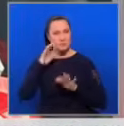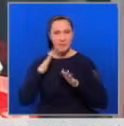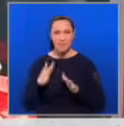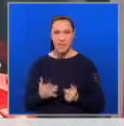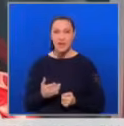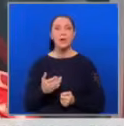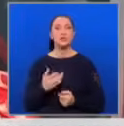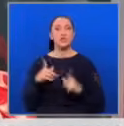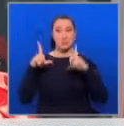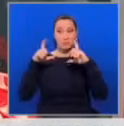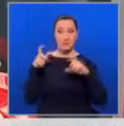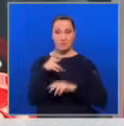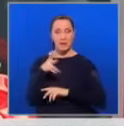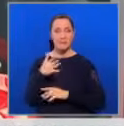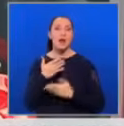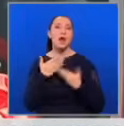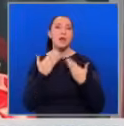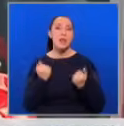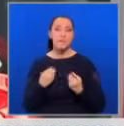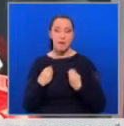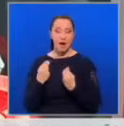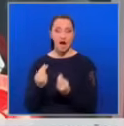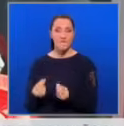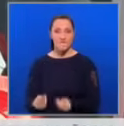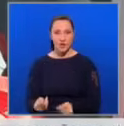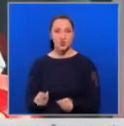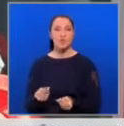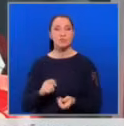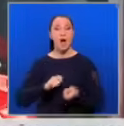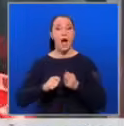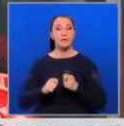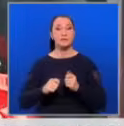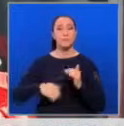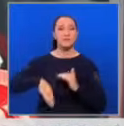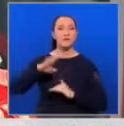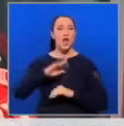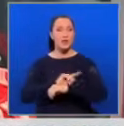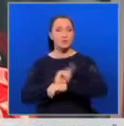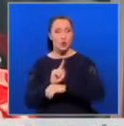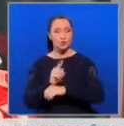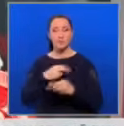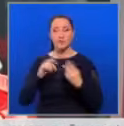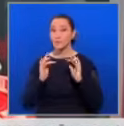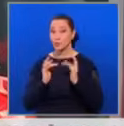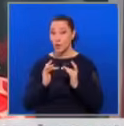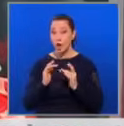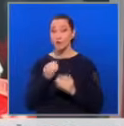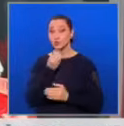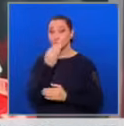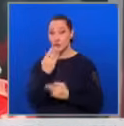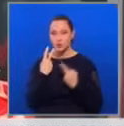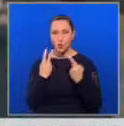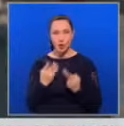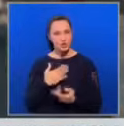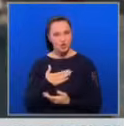че съм сниман с камера и нямам връчен акт за превишена скорост проверявам онлайн и ако случайно се